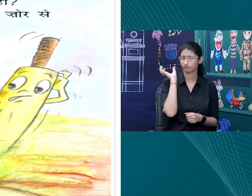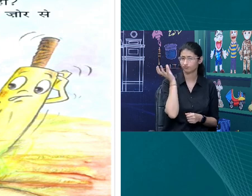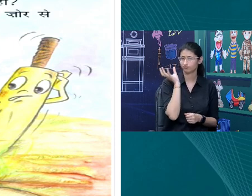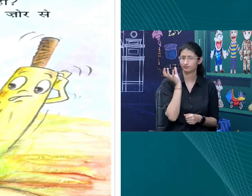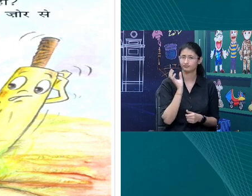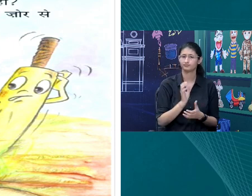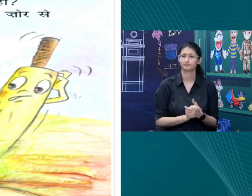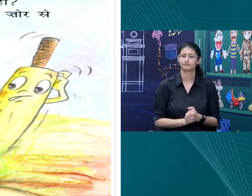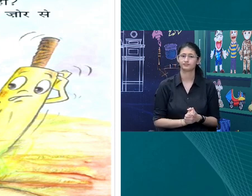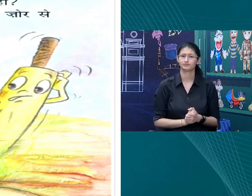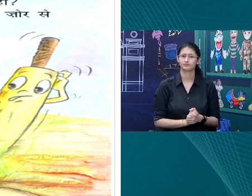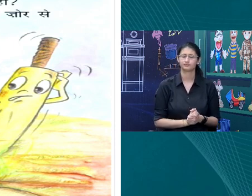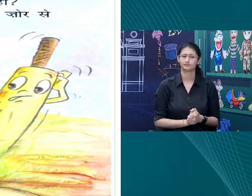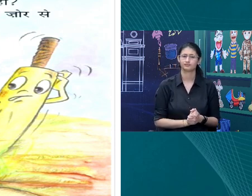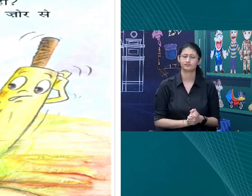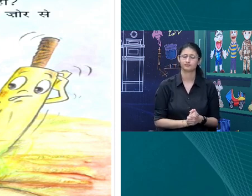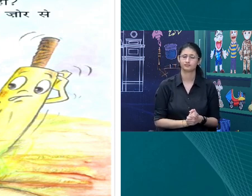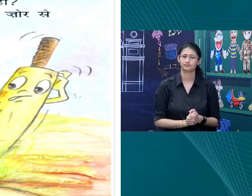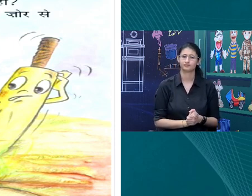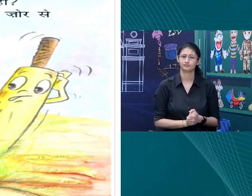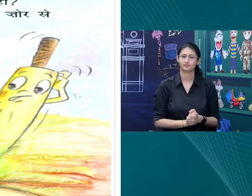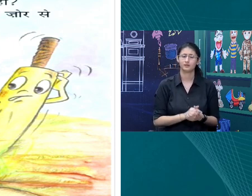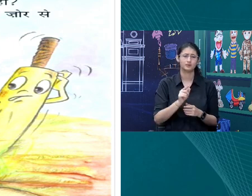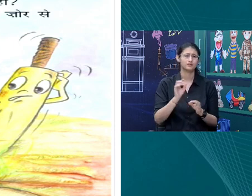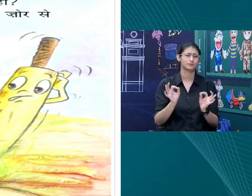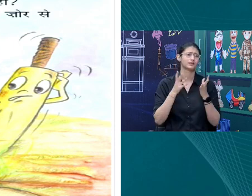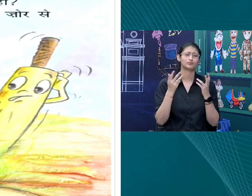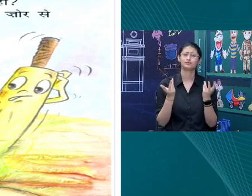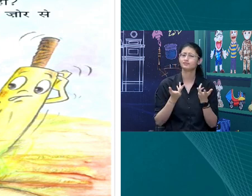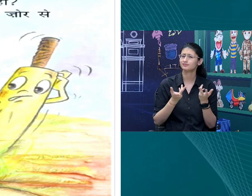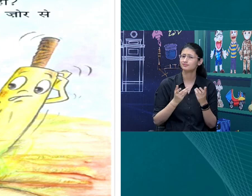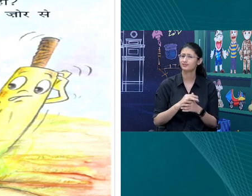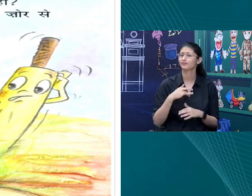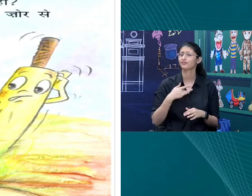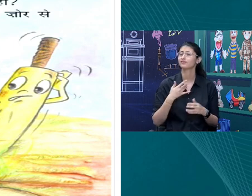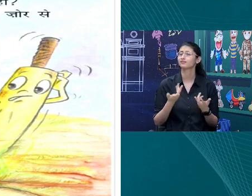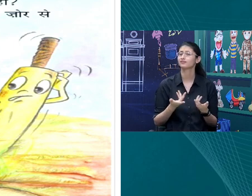मात्रा का आप अनुभव कर का रहे हैं